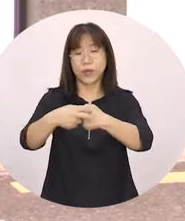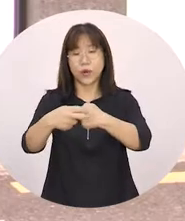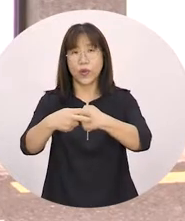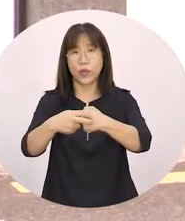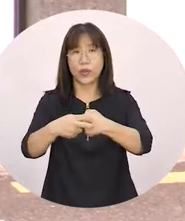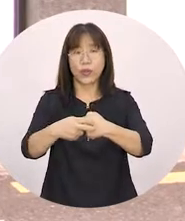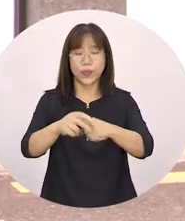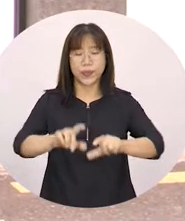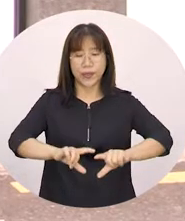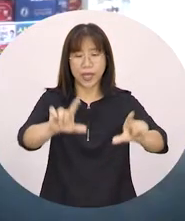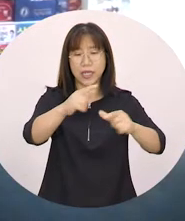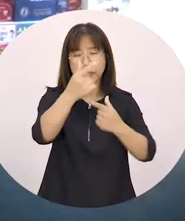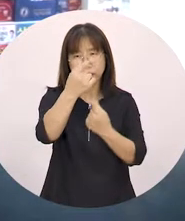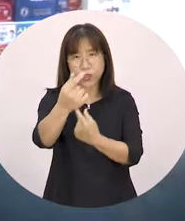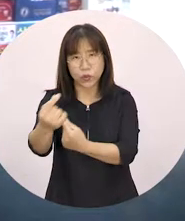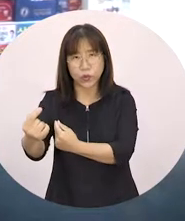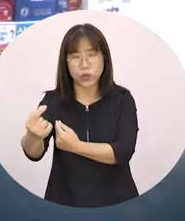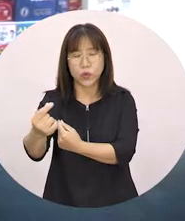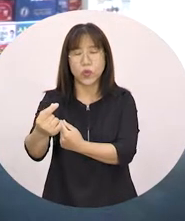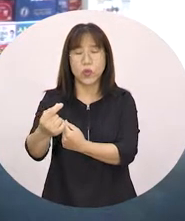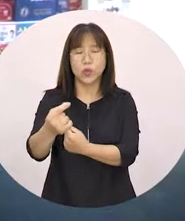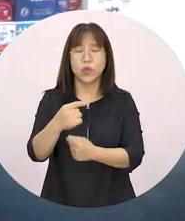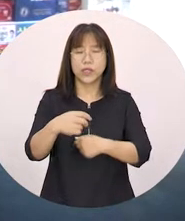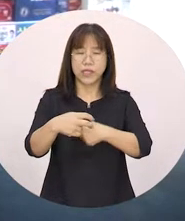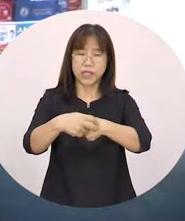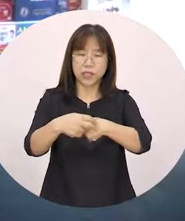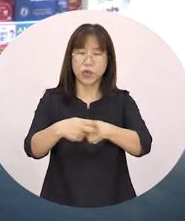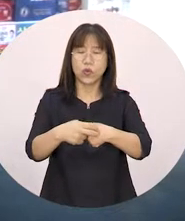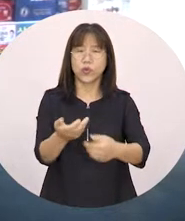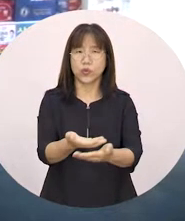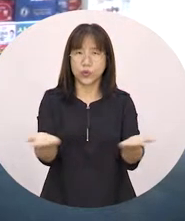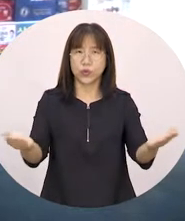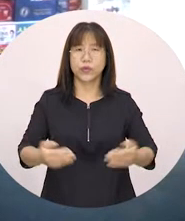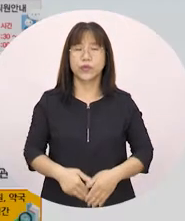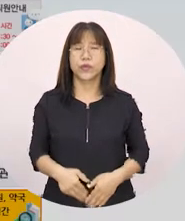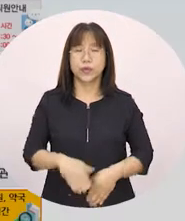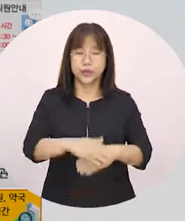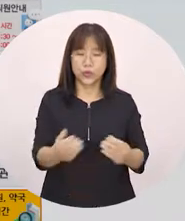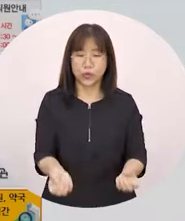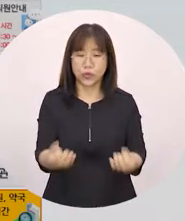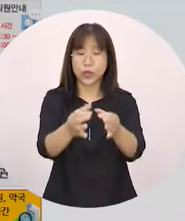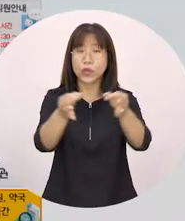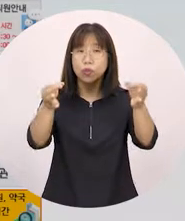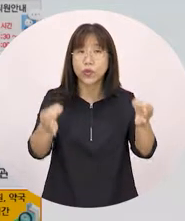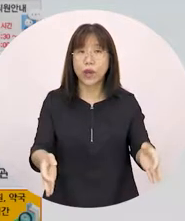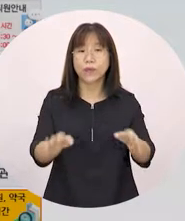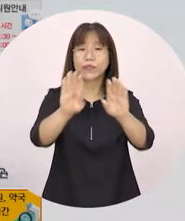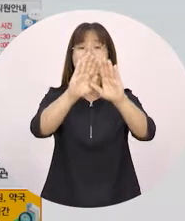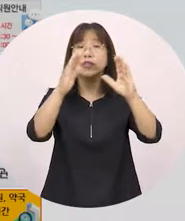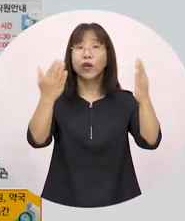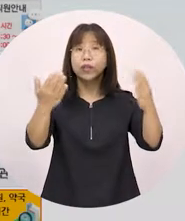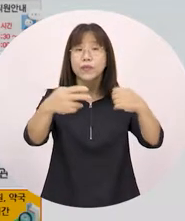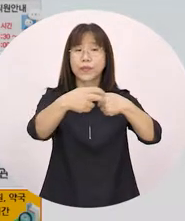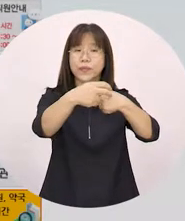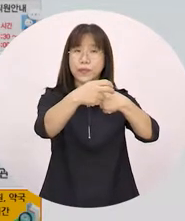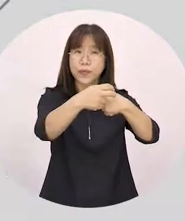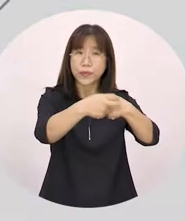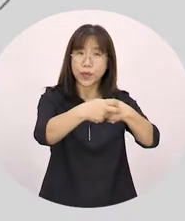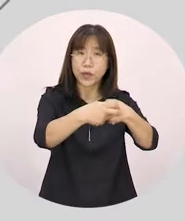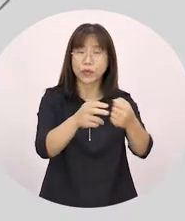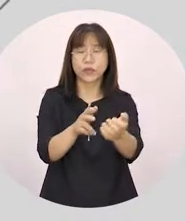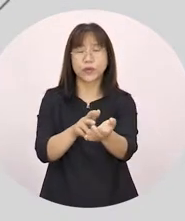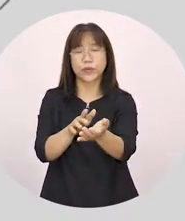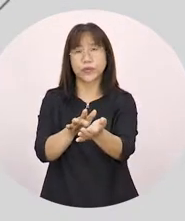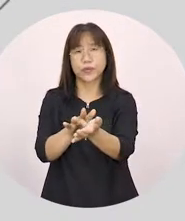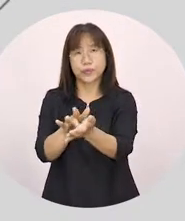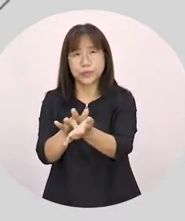약국은 날짜별로 지정해 비상 진료를 실시합니다 한편 추석 연휴 기간동안 문여는 의료기관 및